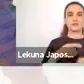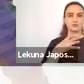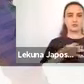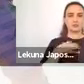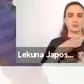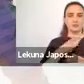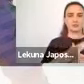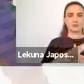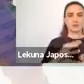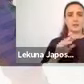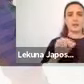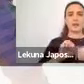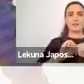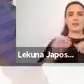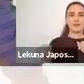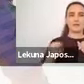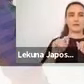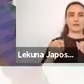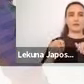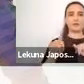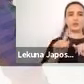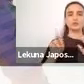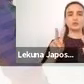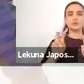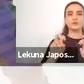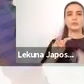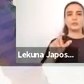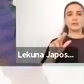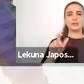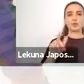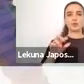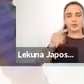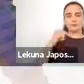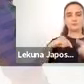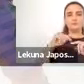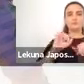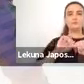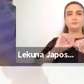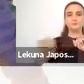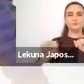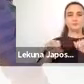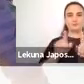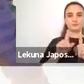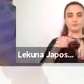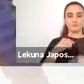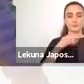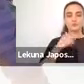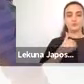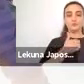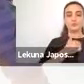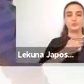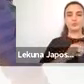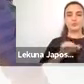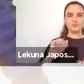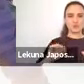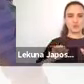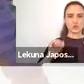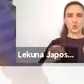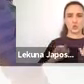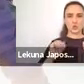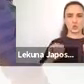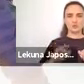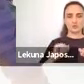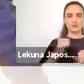არის მედეგობა. რას გულისხმობ მედეგობაში? როდესაც მე მონდომებული ვწდილობ